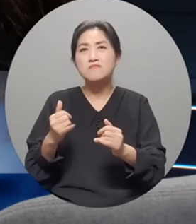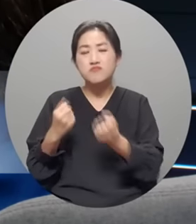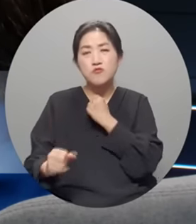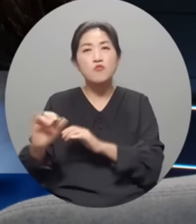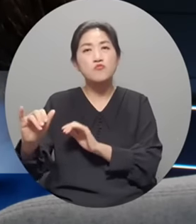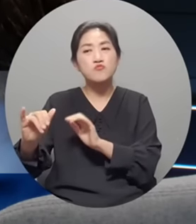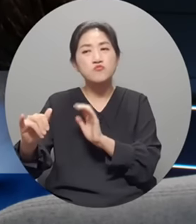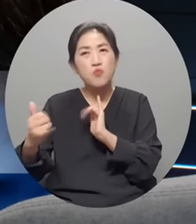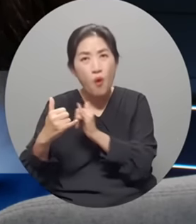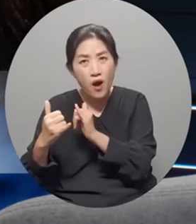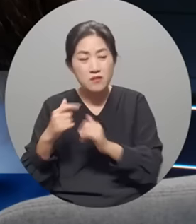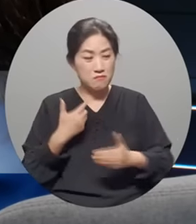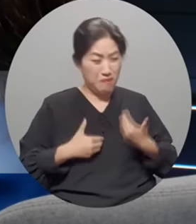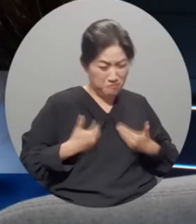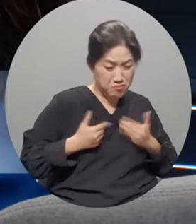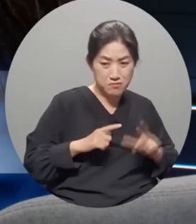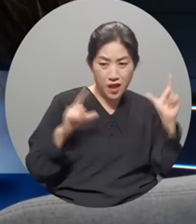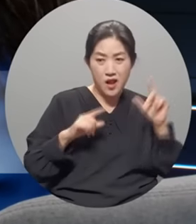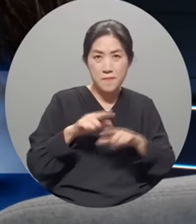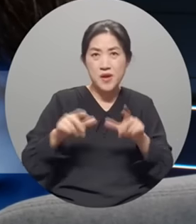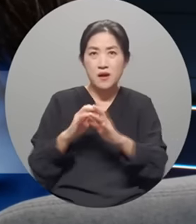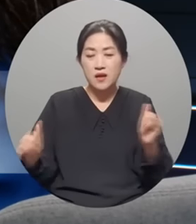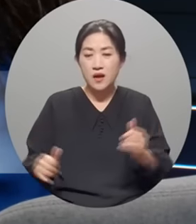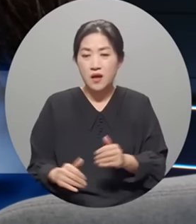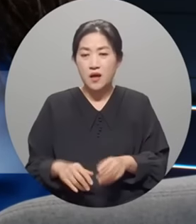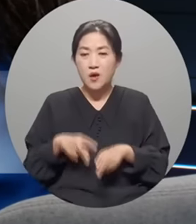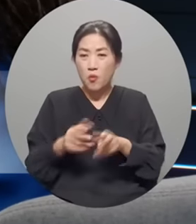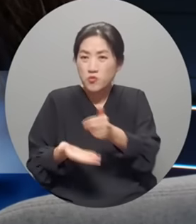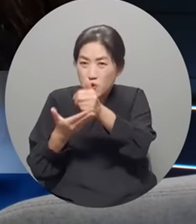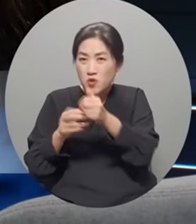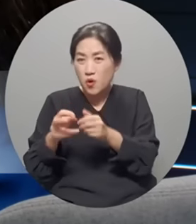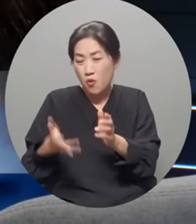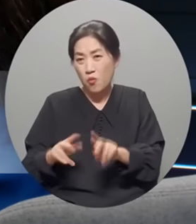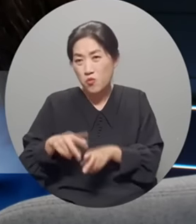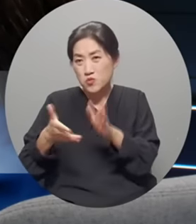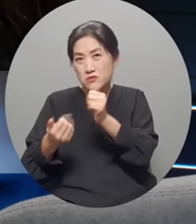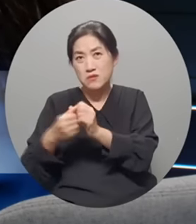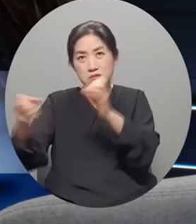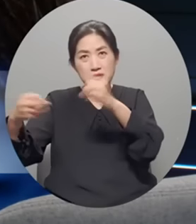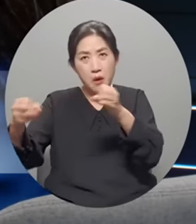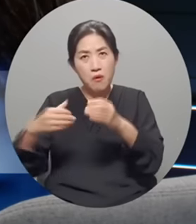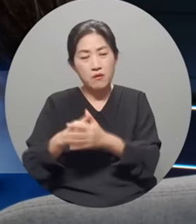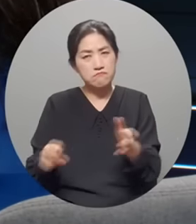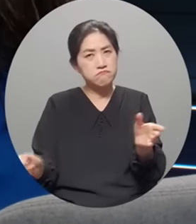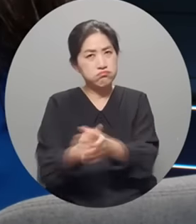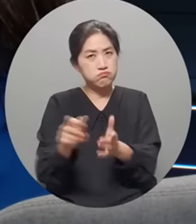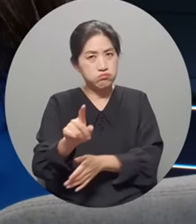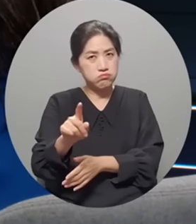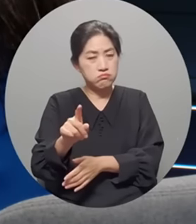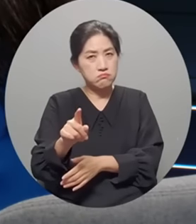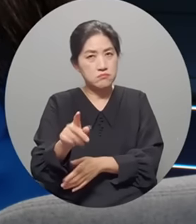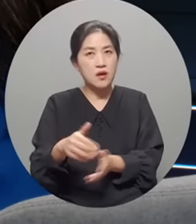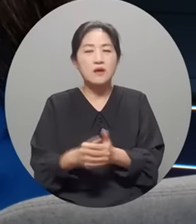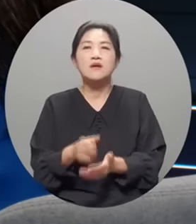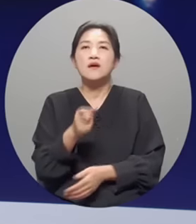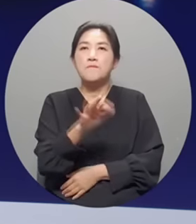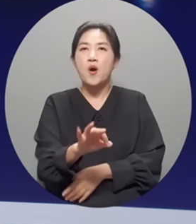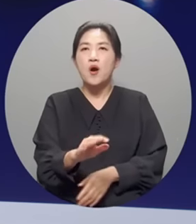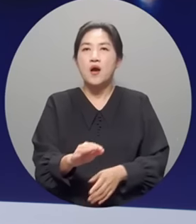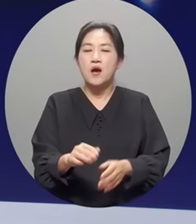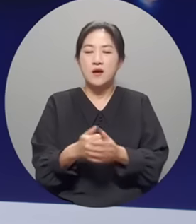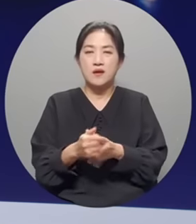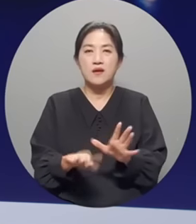그 중요한 날, 바쁜 날 공천에 대해서 여당 공천에 대해서 얘기를 했다? 이거 상당히 특이한 일 아닌가요? 네, 명 씨가 공천을